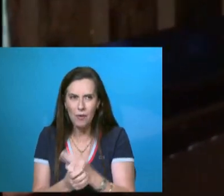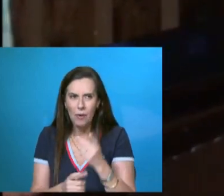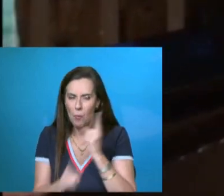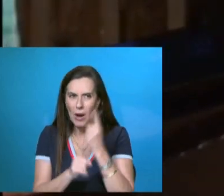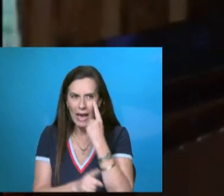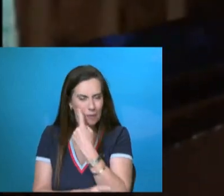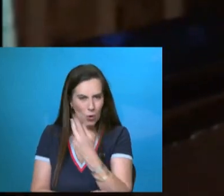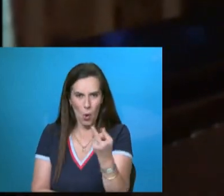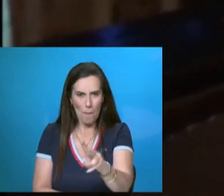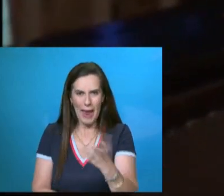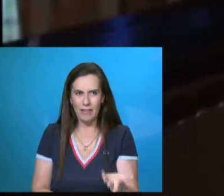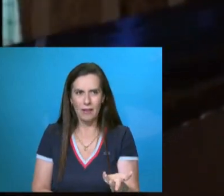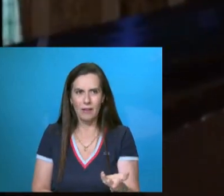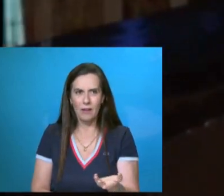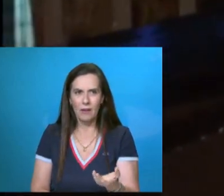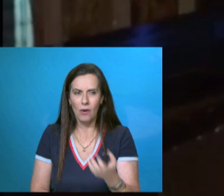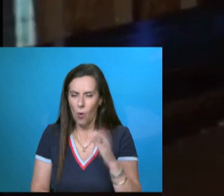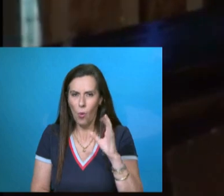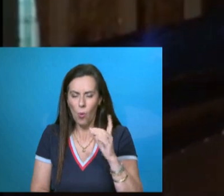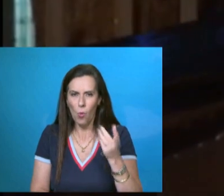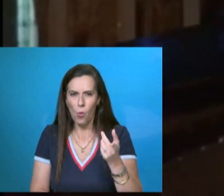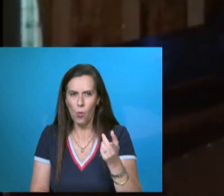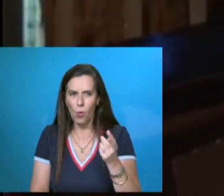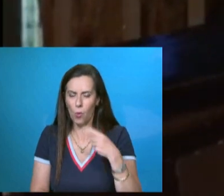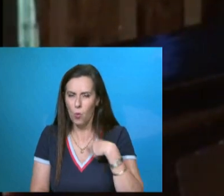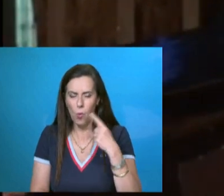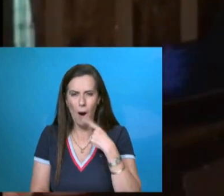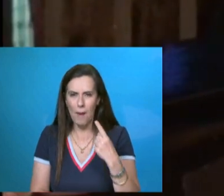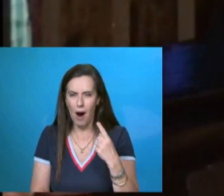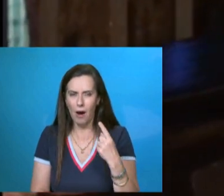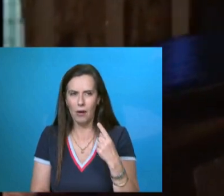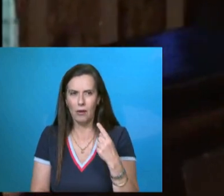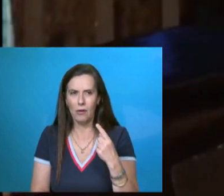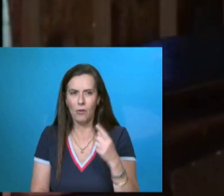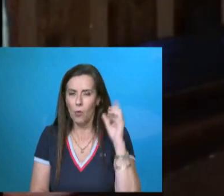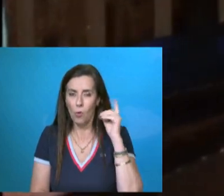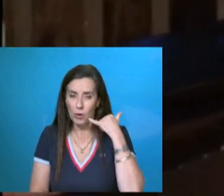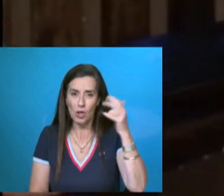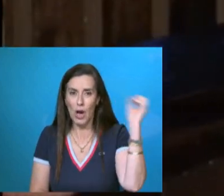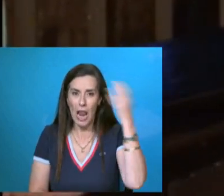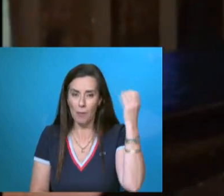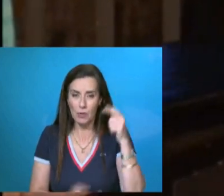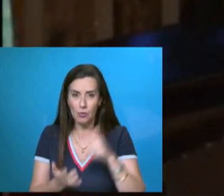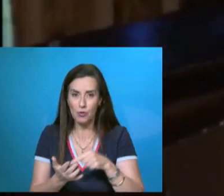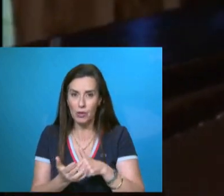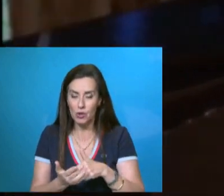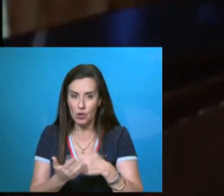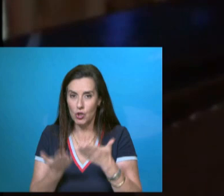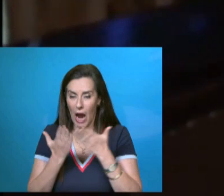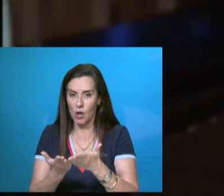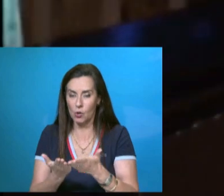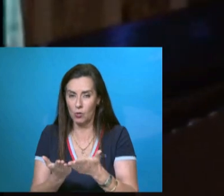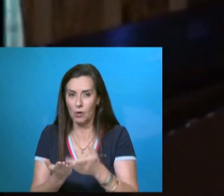העיניים, הוא עוד הזמין את האמבולנס בשביל שיתנו לו עזרה, והוא